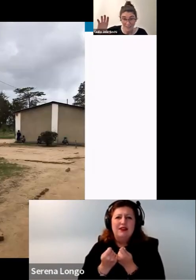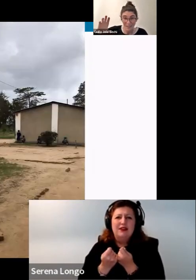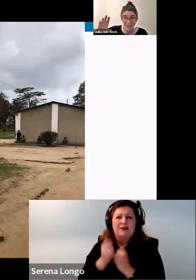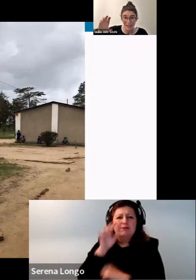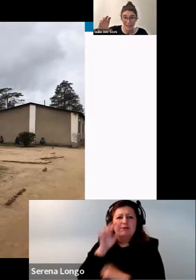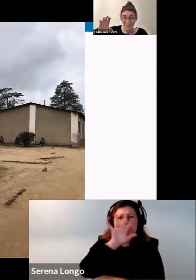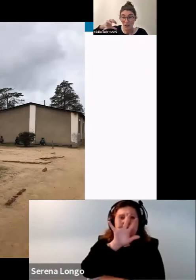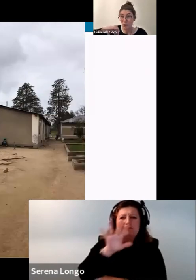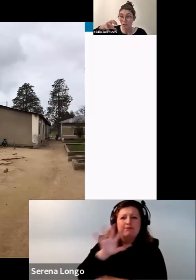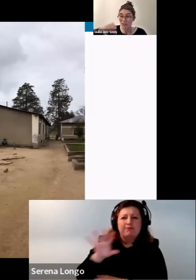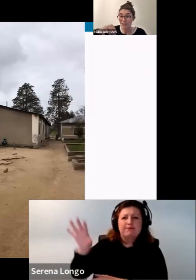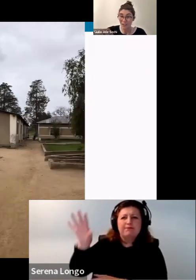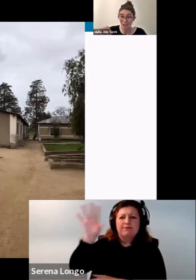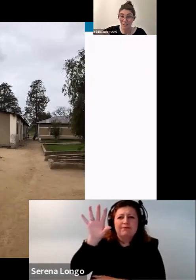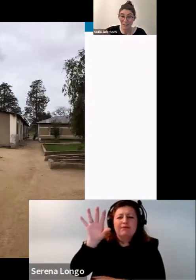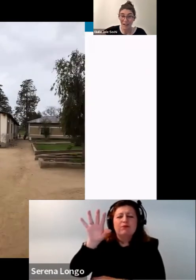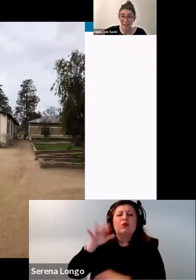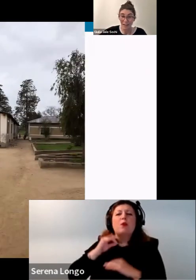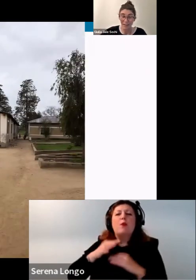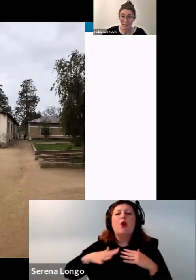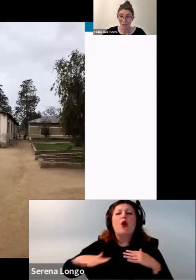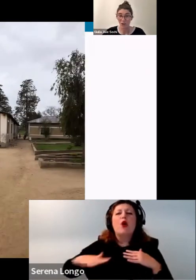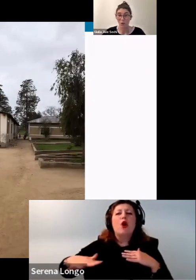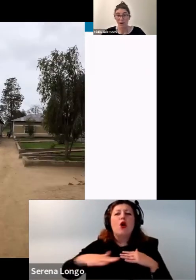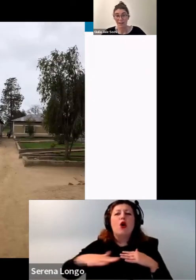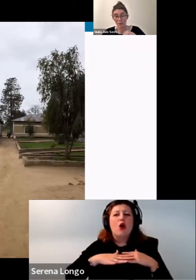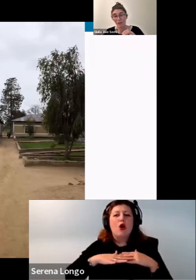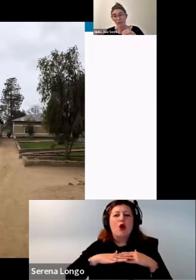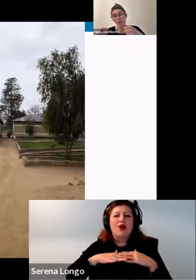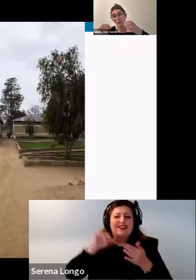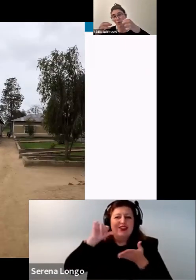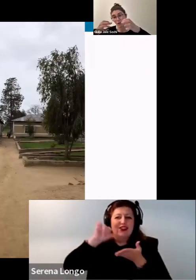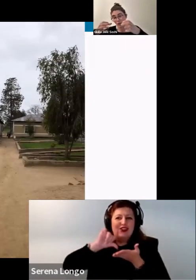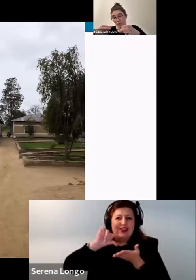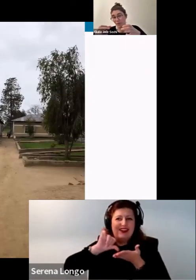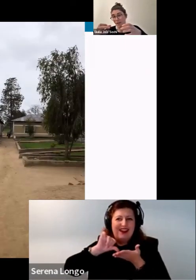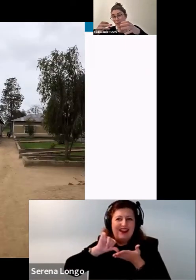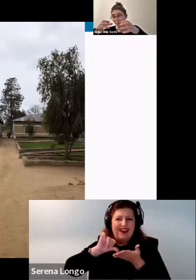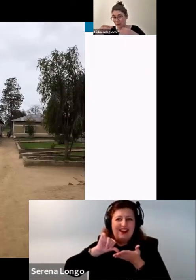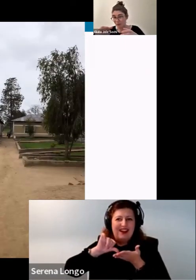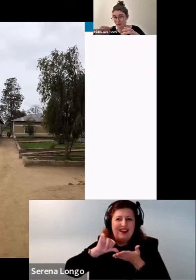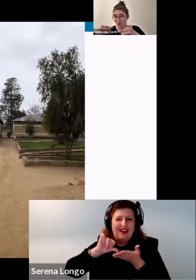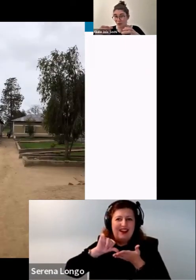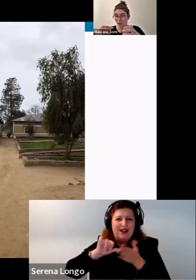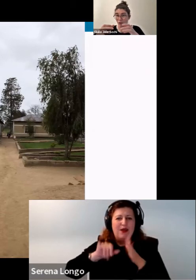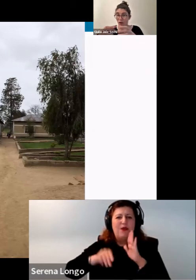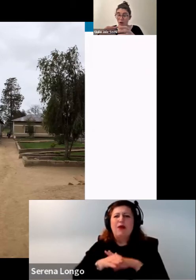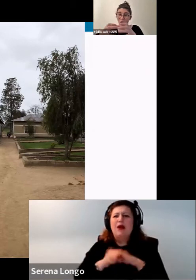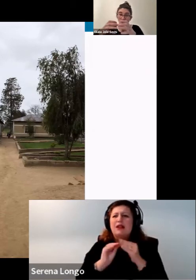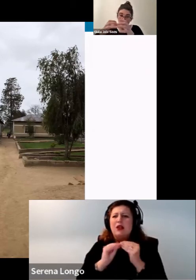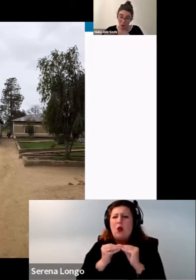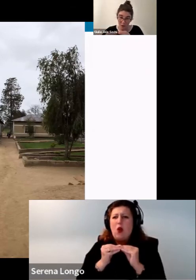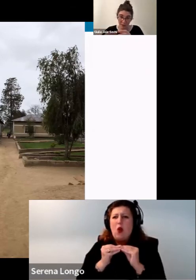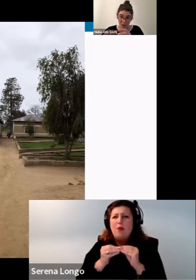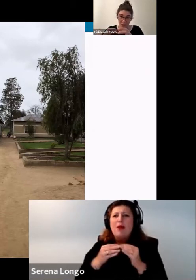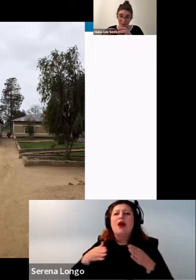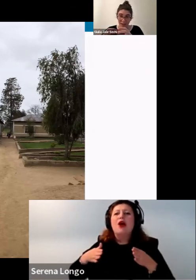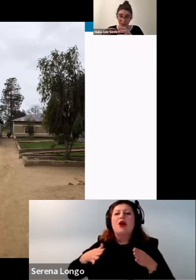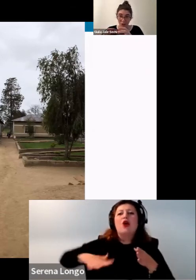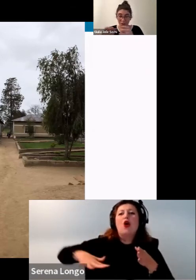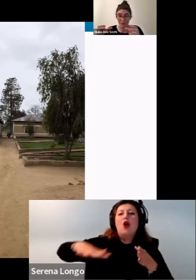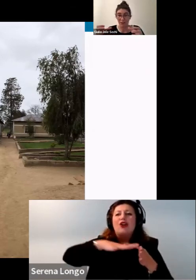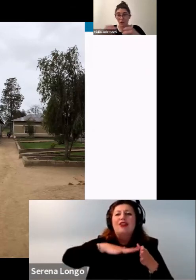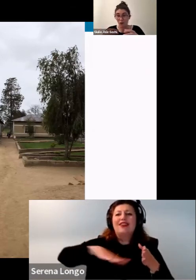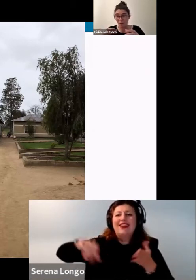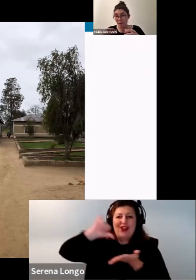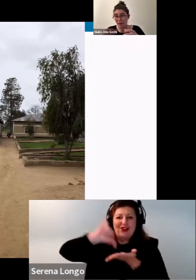panoramiche dal cortile centrale delle scuole, che spesso avevano questo tipo di impostazione, con un cortile